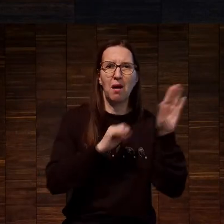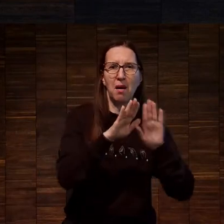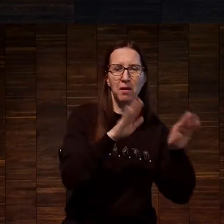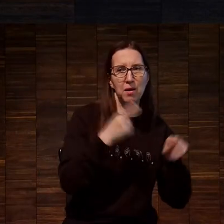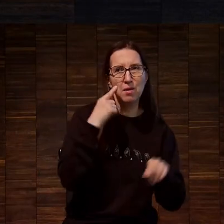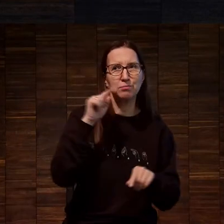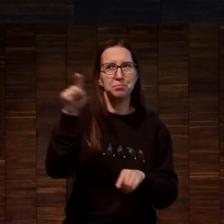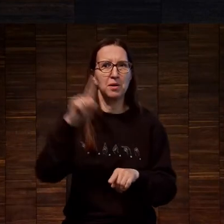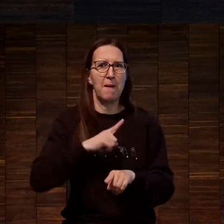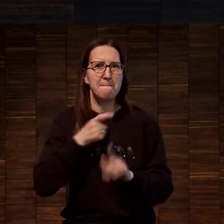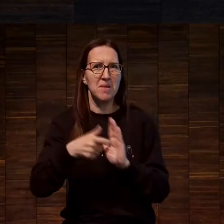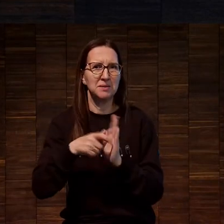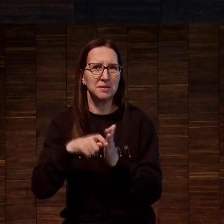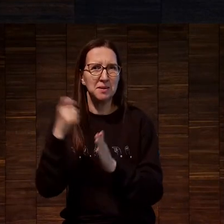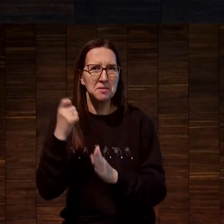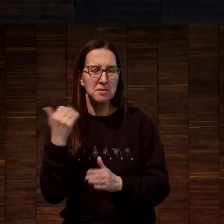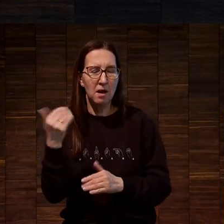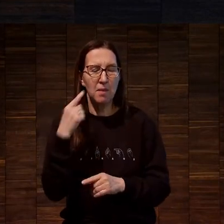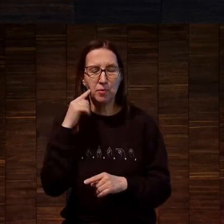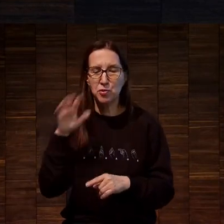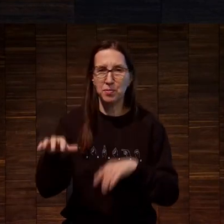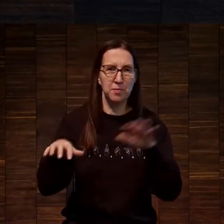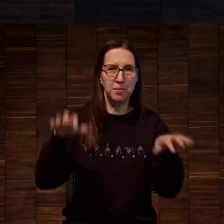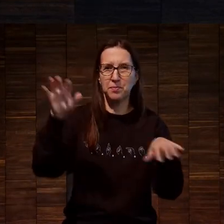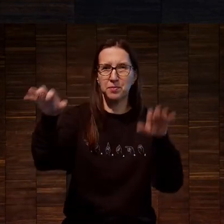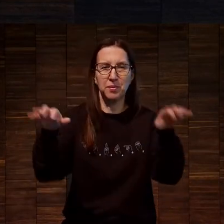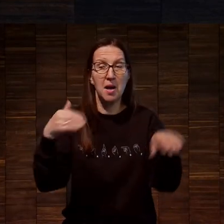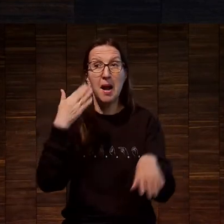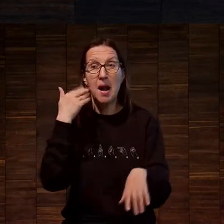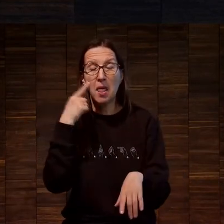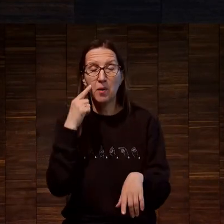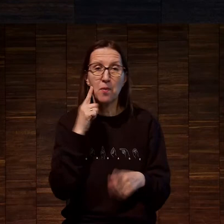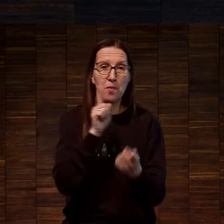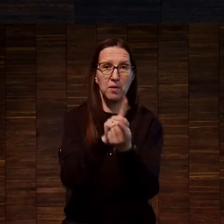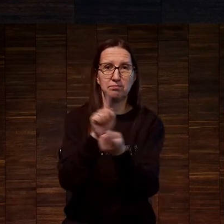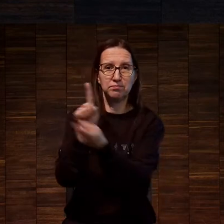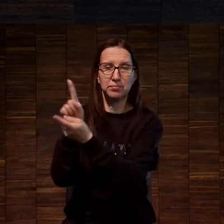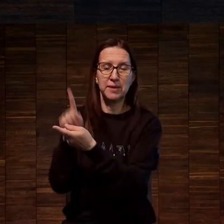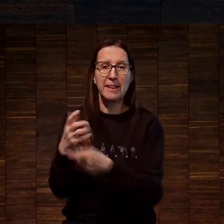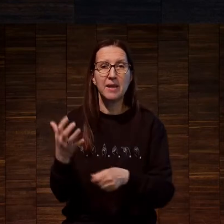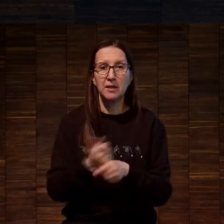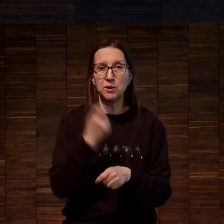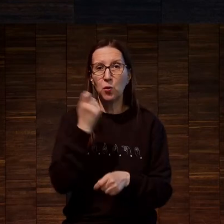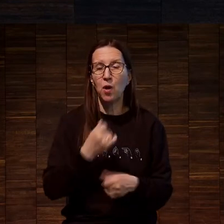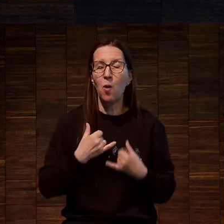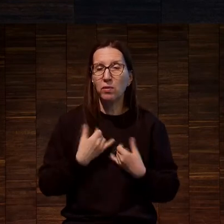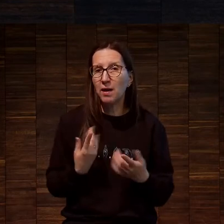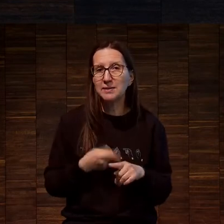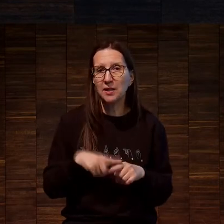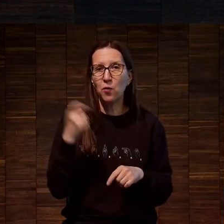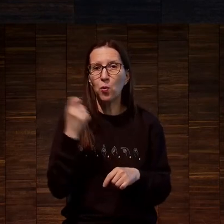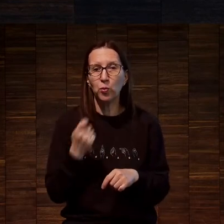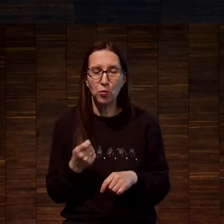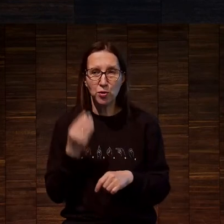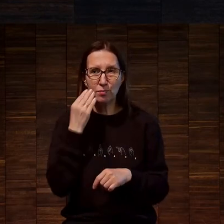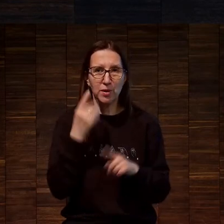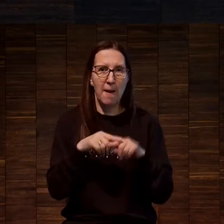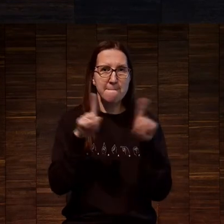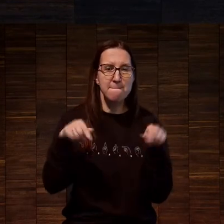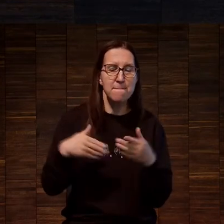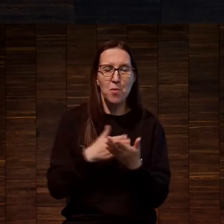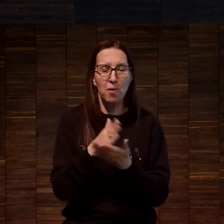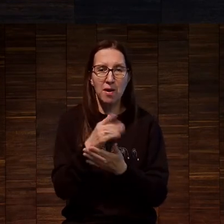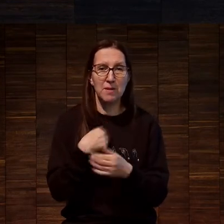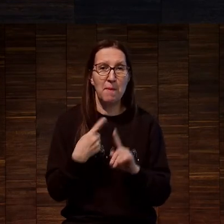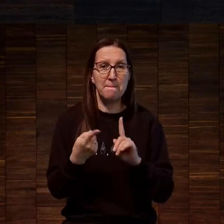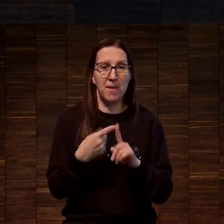мастерская, достаточно тебе просто найти художника. У нас все эти художники, вот судя по карте, мы на